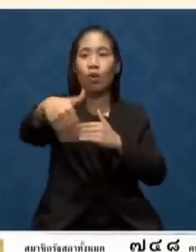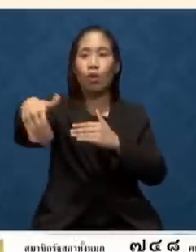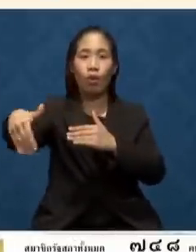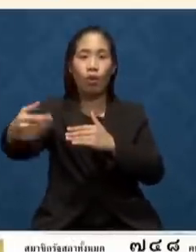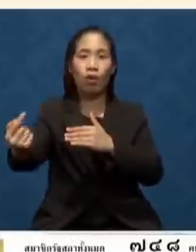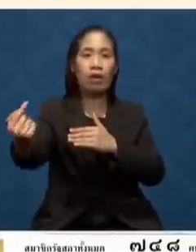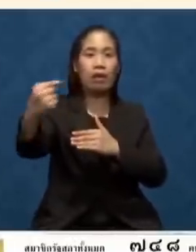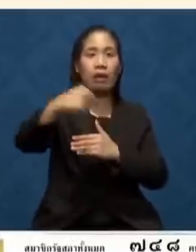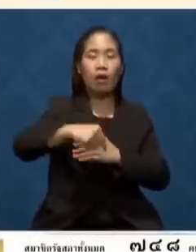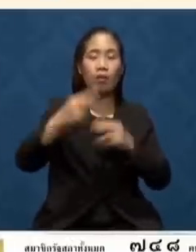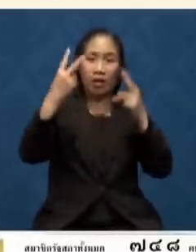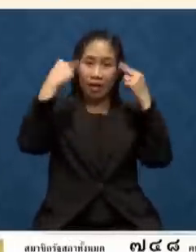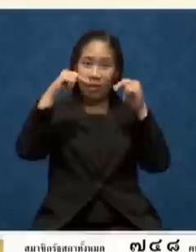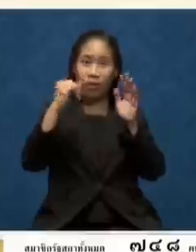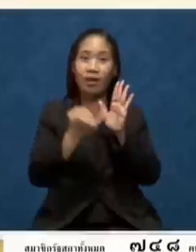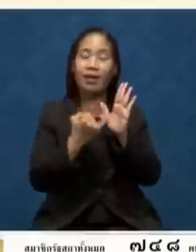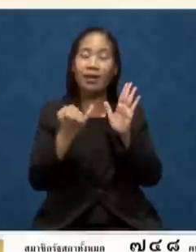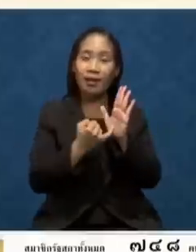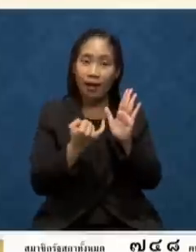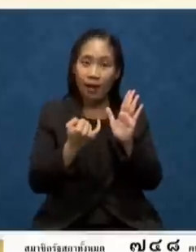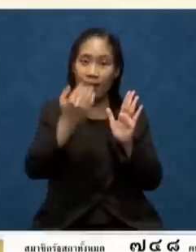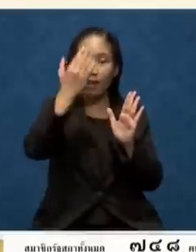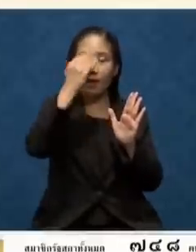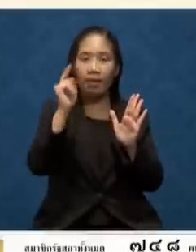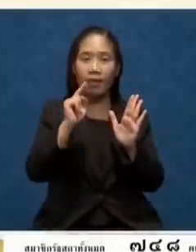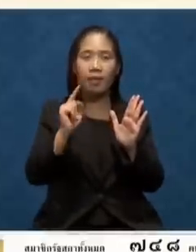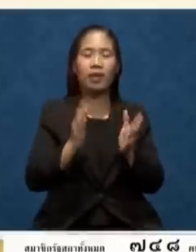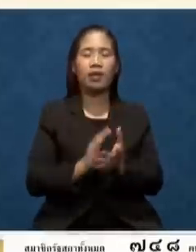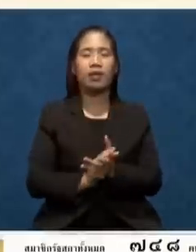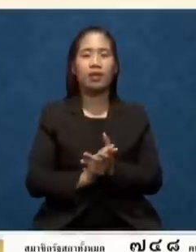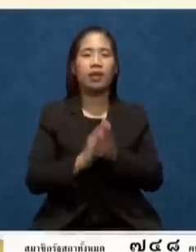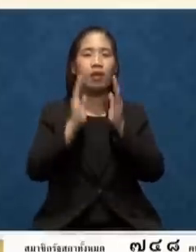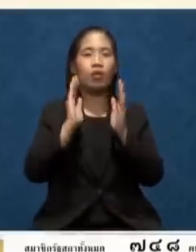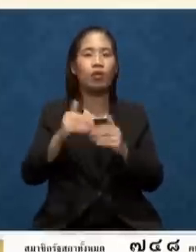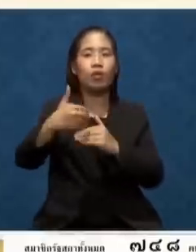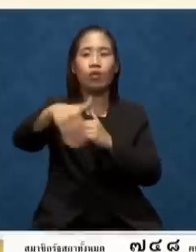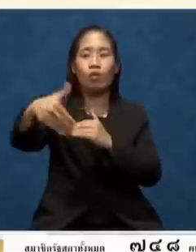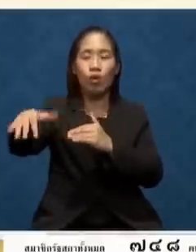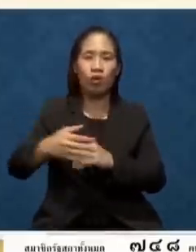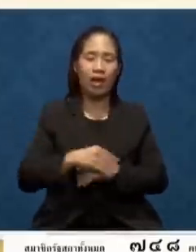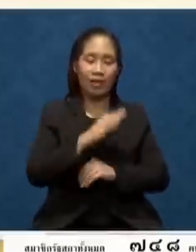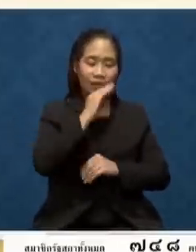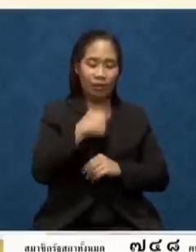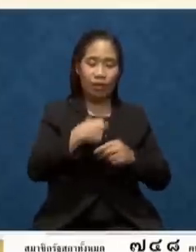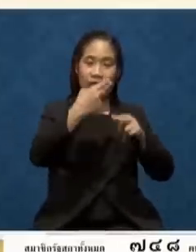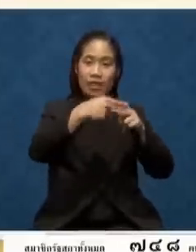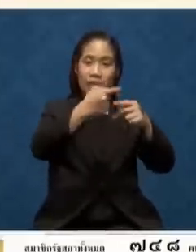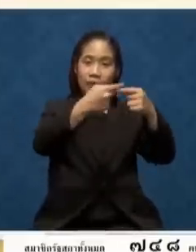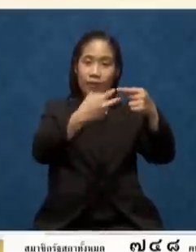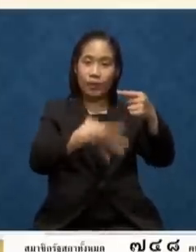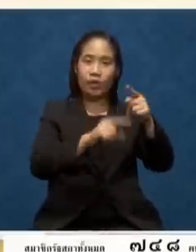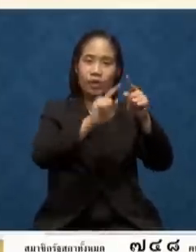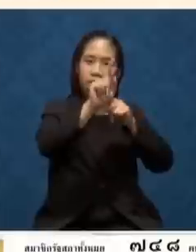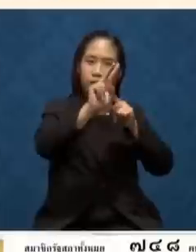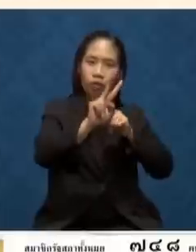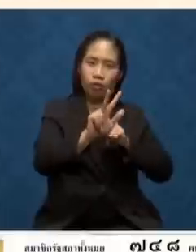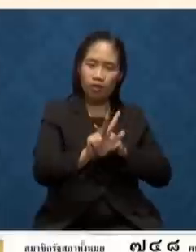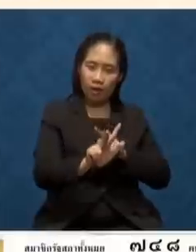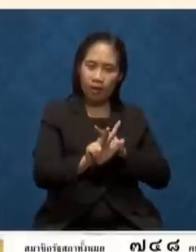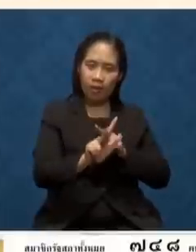รัฐมนตรีกันได้ง่ายกว่าเพราะว่าการเสนอคนนอกนั้นเสนอคนที่ 1เสนอคนที่ 2คนที่ 3ไปเรื่อยๆ